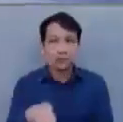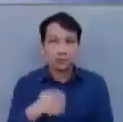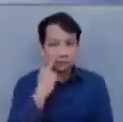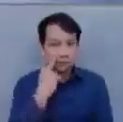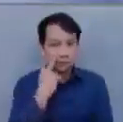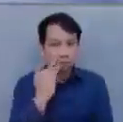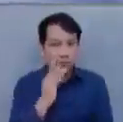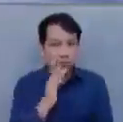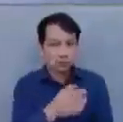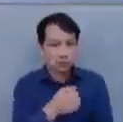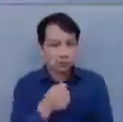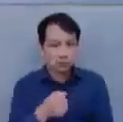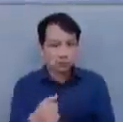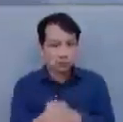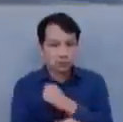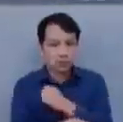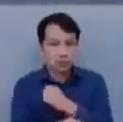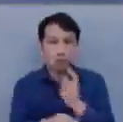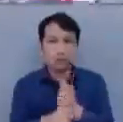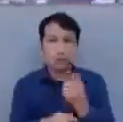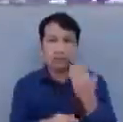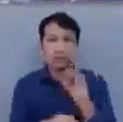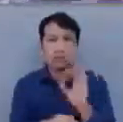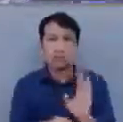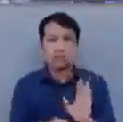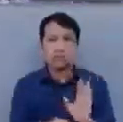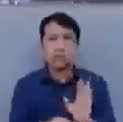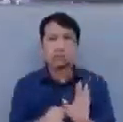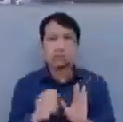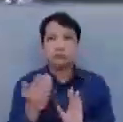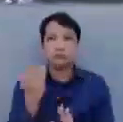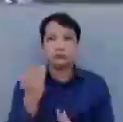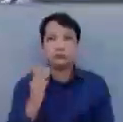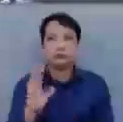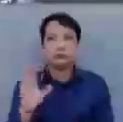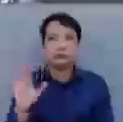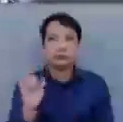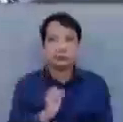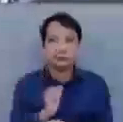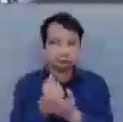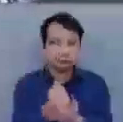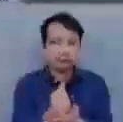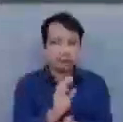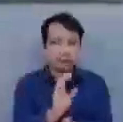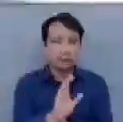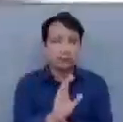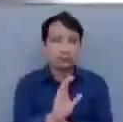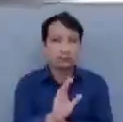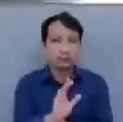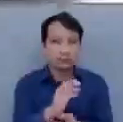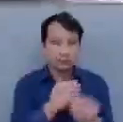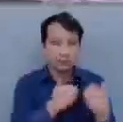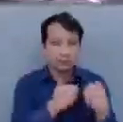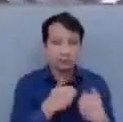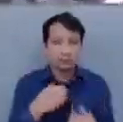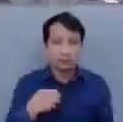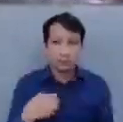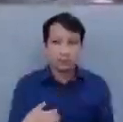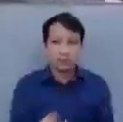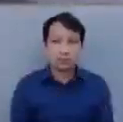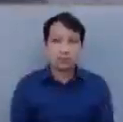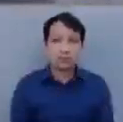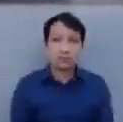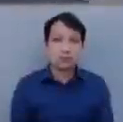ang kanyang taxi nitong Linggo ng madaling araw. Agad namang rumisponde ang mga naka-duty na pulis. Nahabol ng pulis